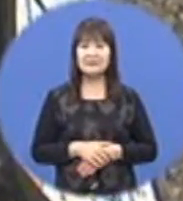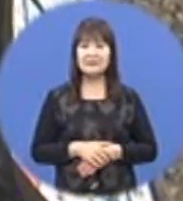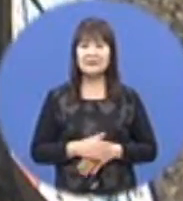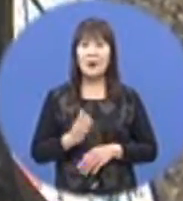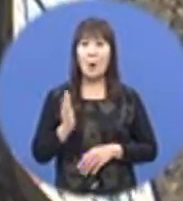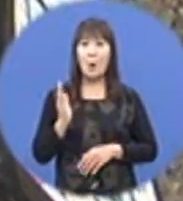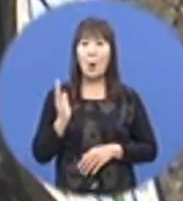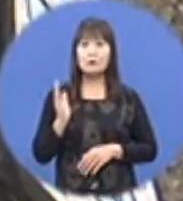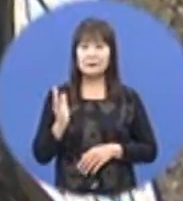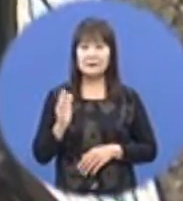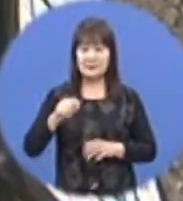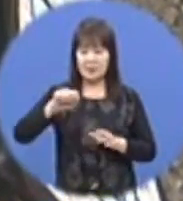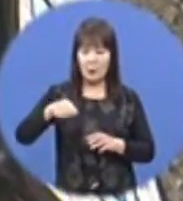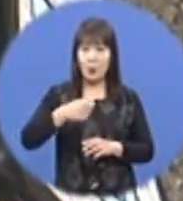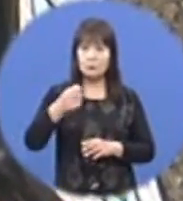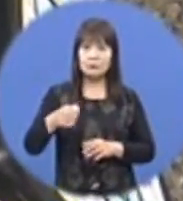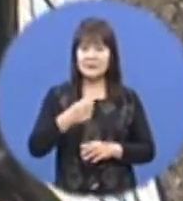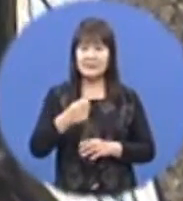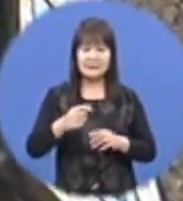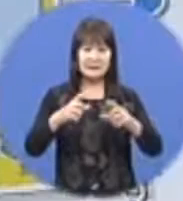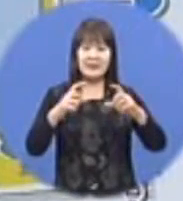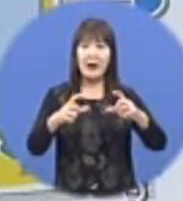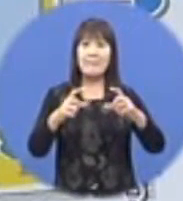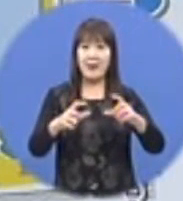刻印看板です。